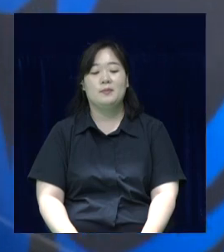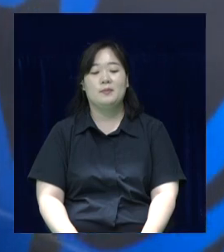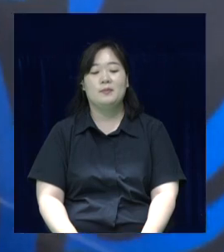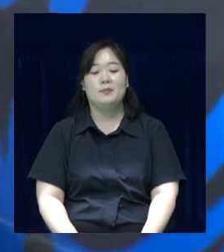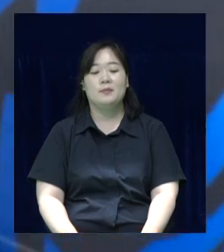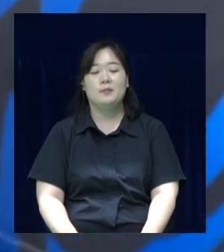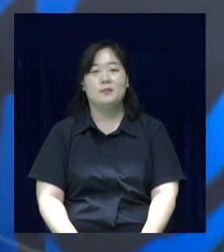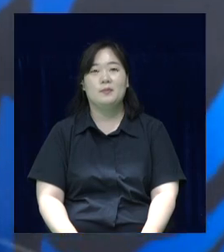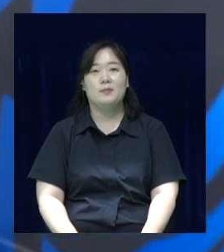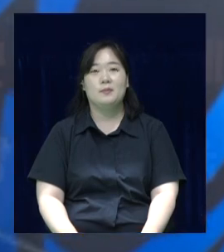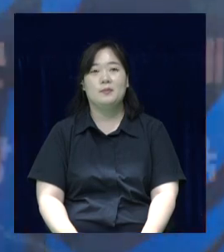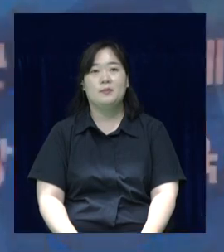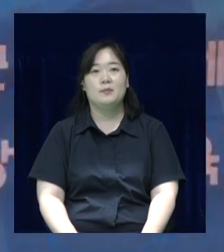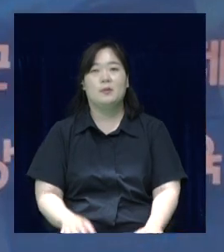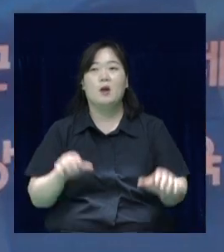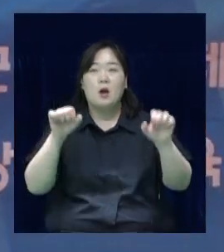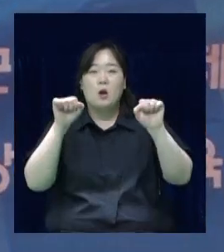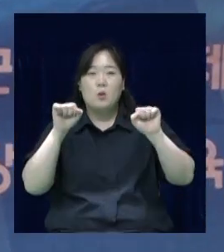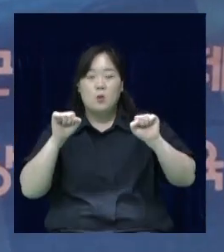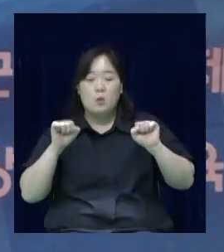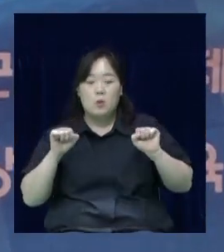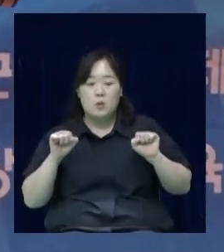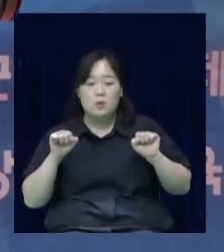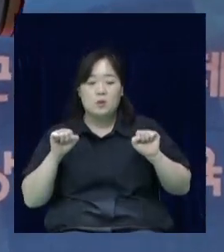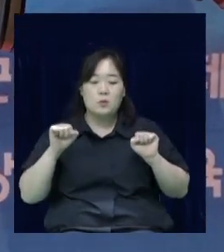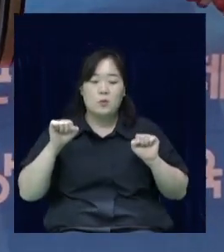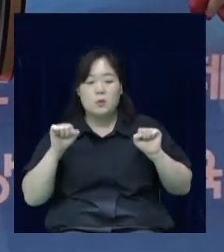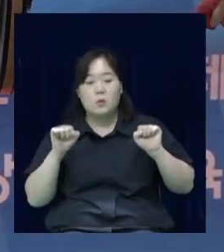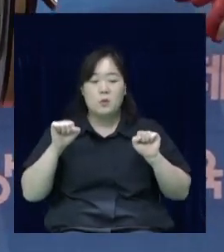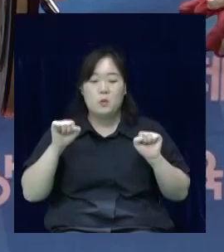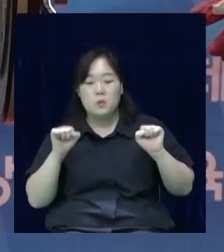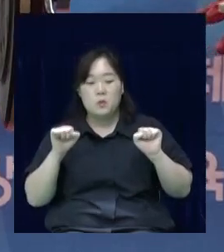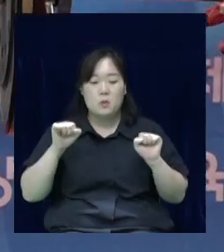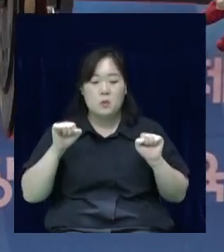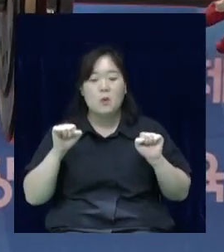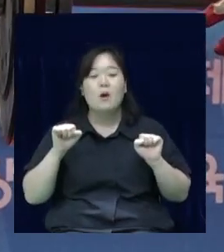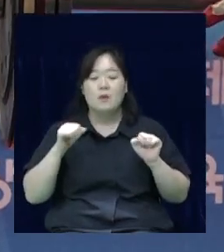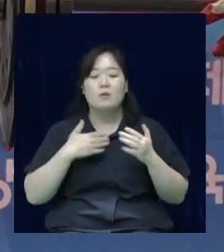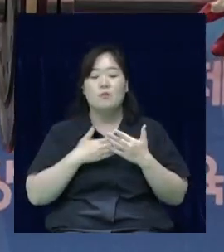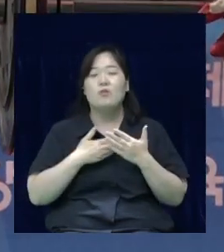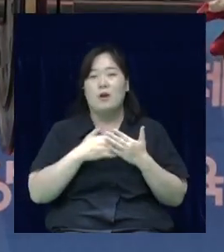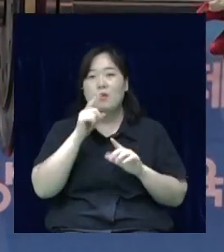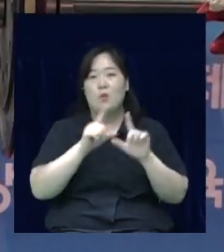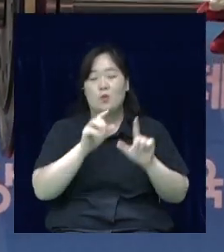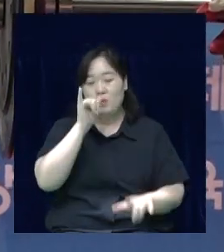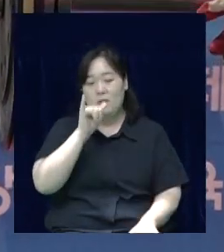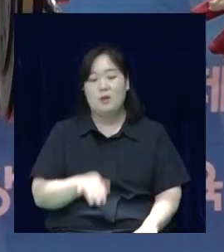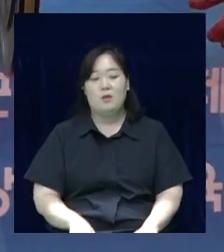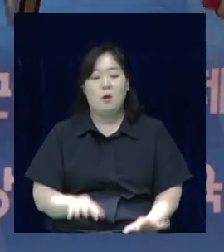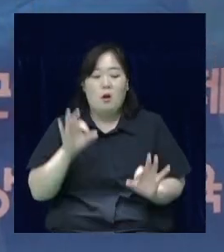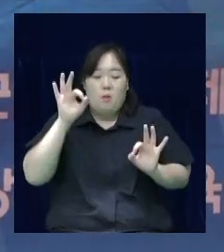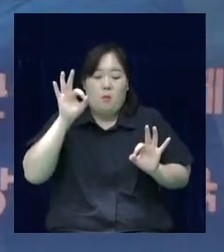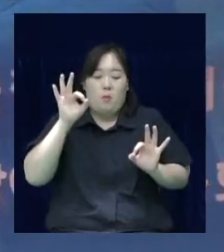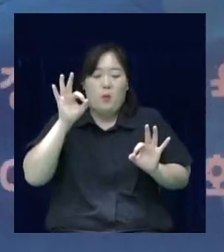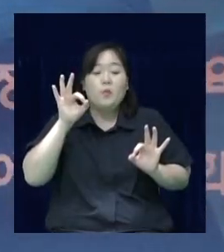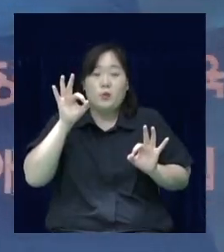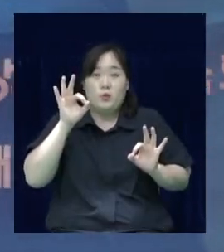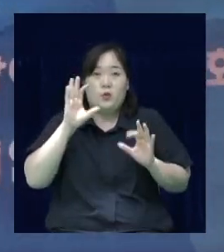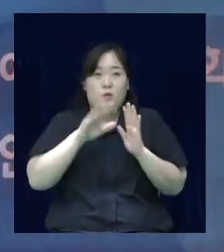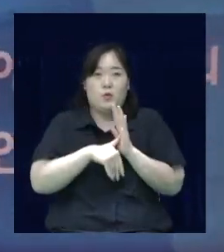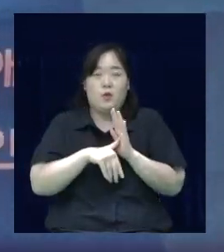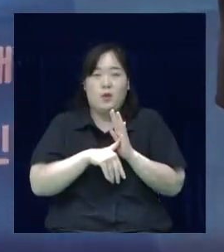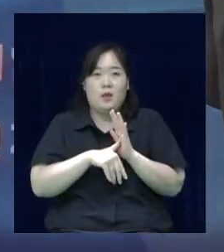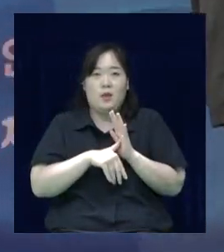예. 거기서 조금 시간이 지연되면서 네. 조금 더 눌리는 모습이 보이거든요. 이 멈춤 동작에서 얼마만큼 지탱을